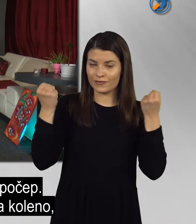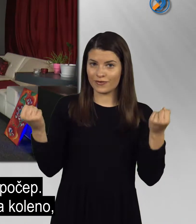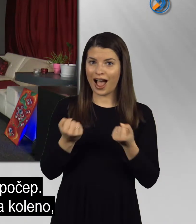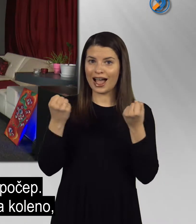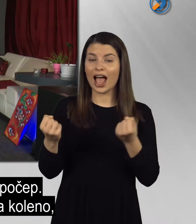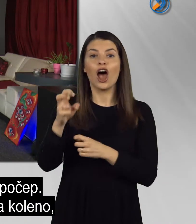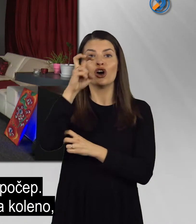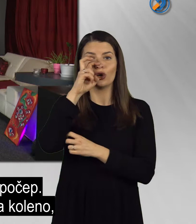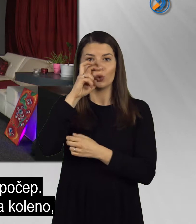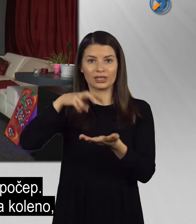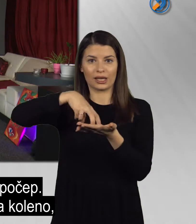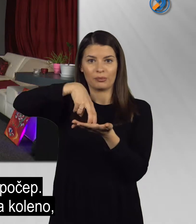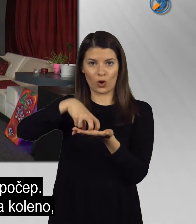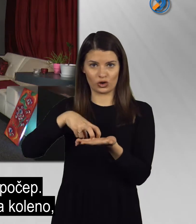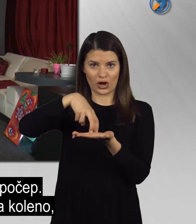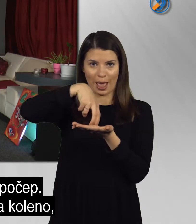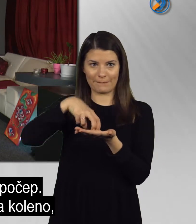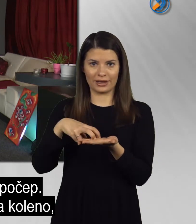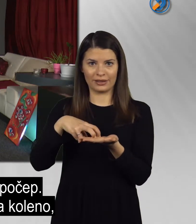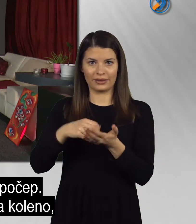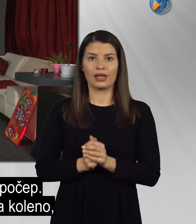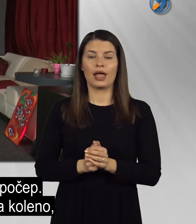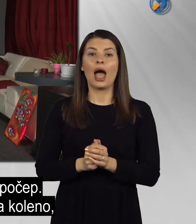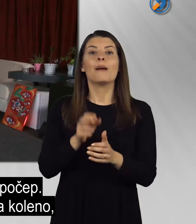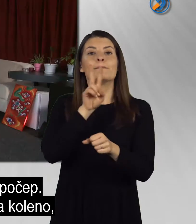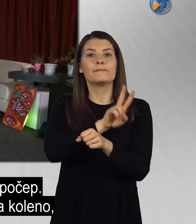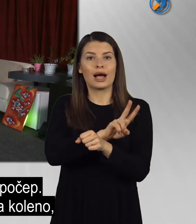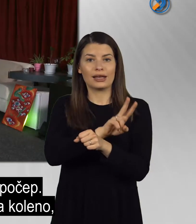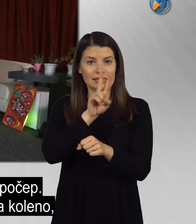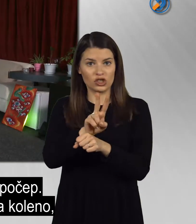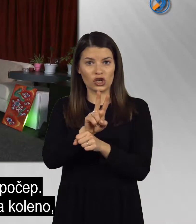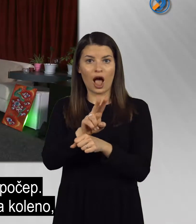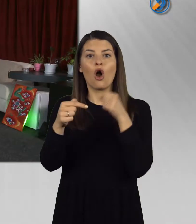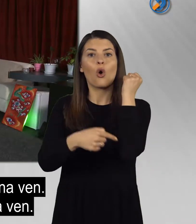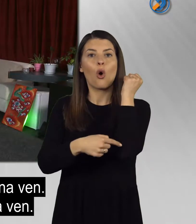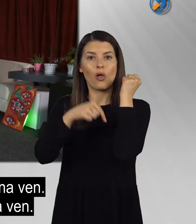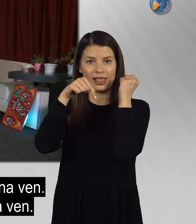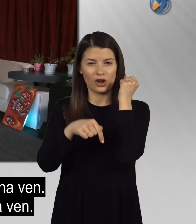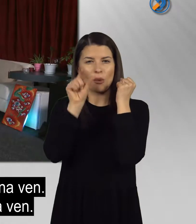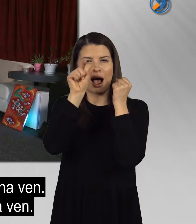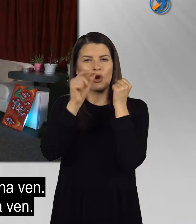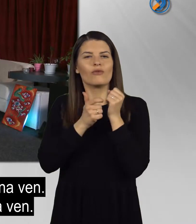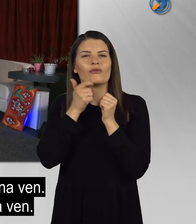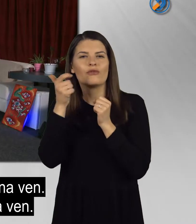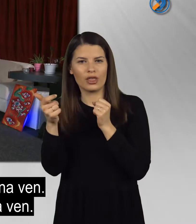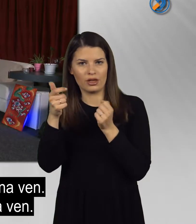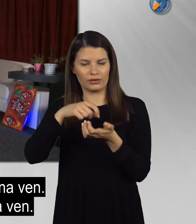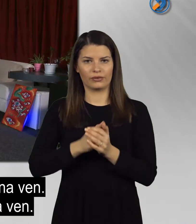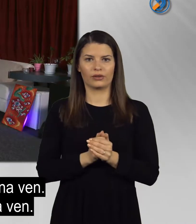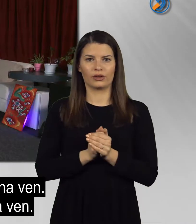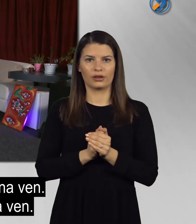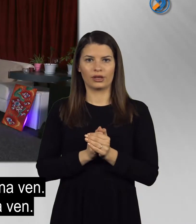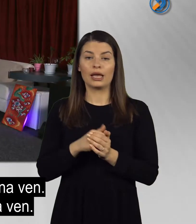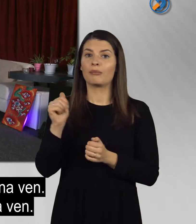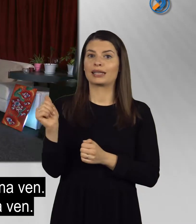Tretja vaja, ruski počep. Izmenično paziš na koleno, rahlo obrni na ven.